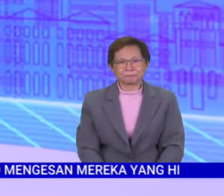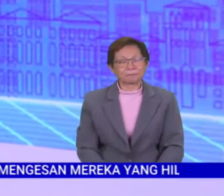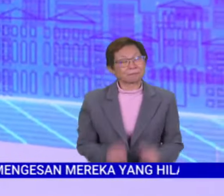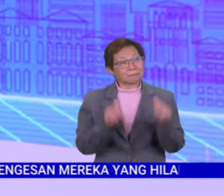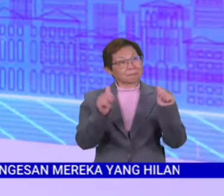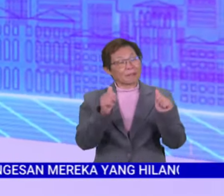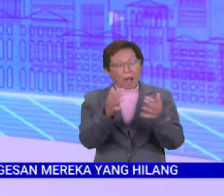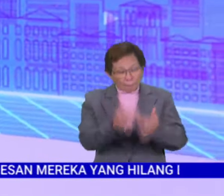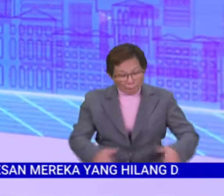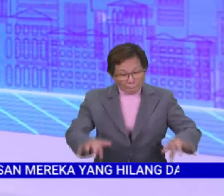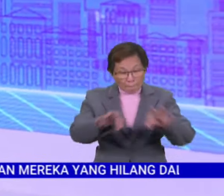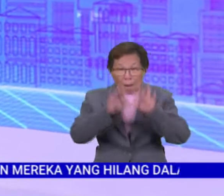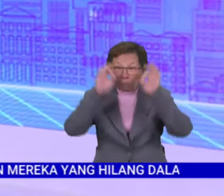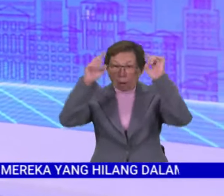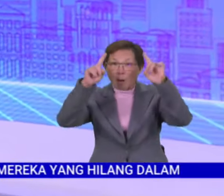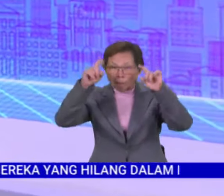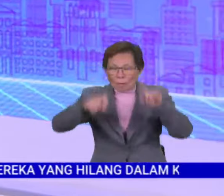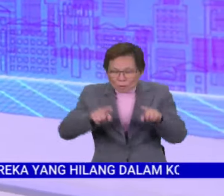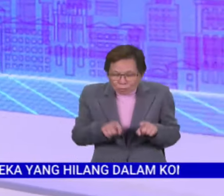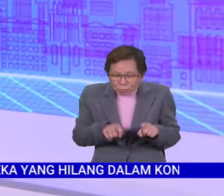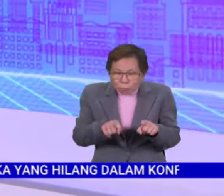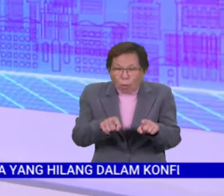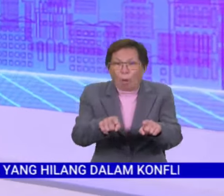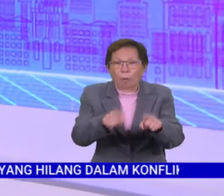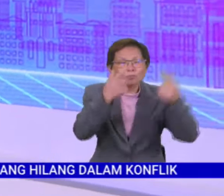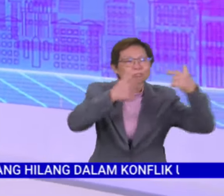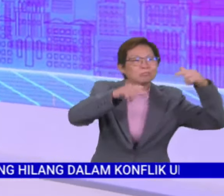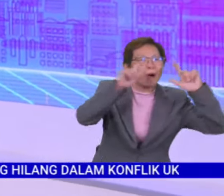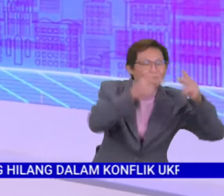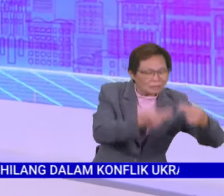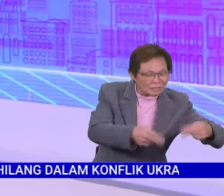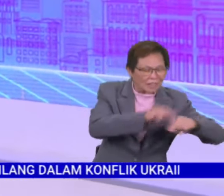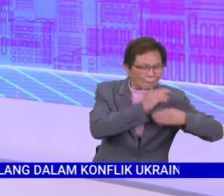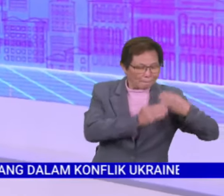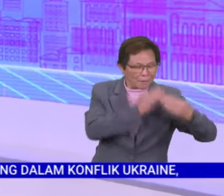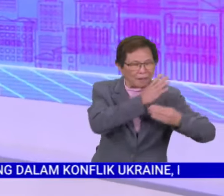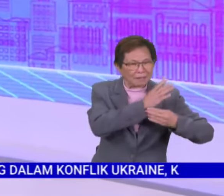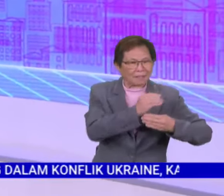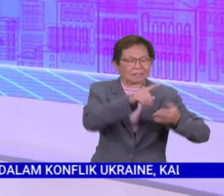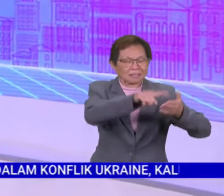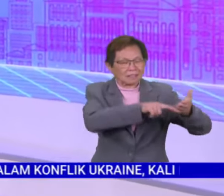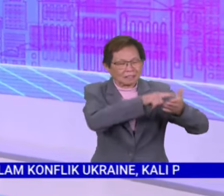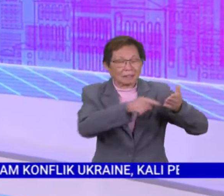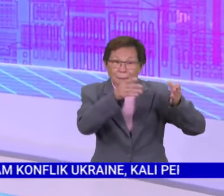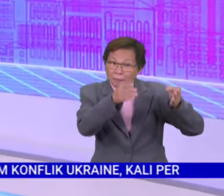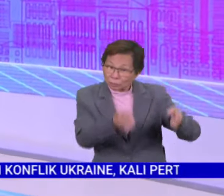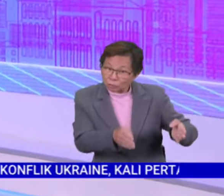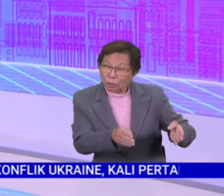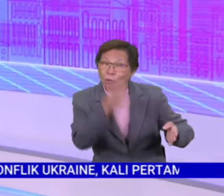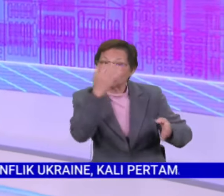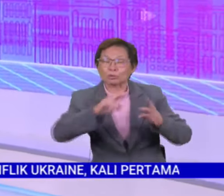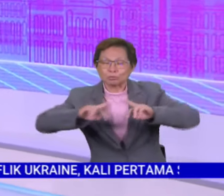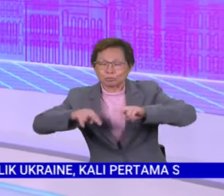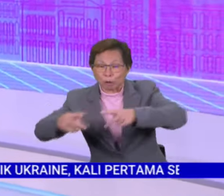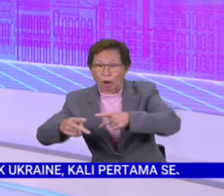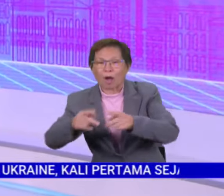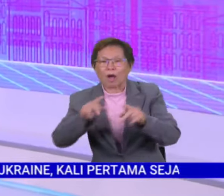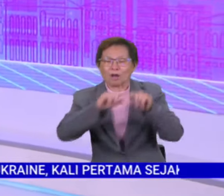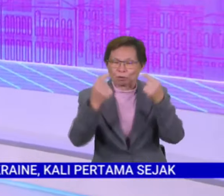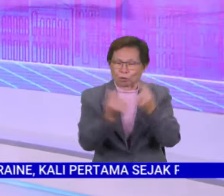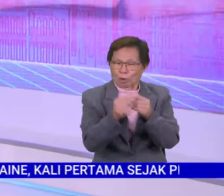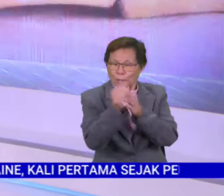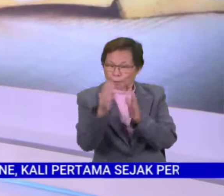Baik, kepentingan akademik perlu seiring dengan usaha memartabatkan nilai akhlak dan prinsip kemanusiaan. Ia bagi melahirkan golongan